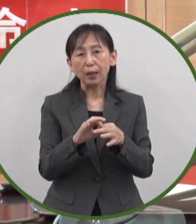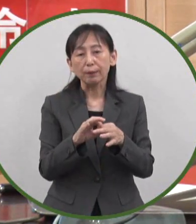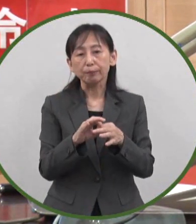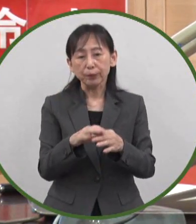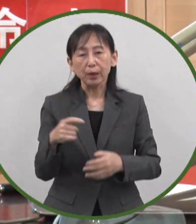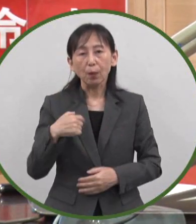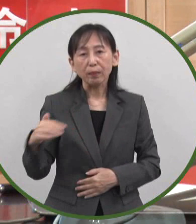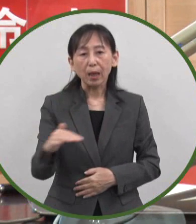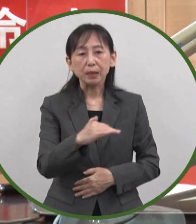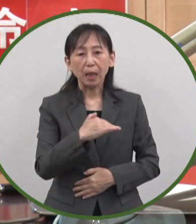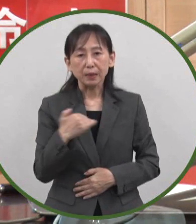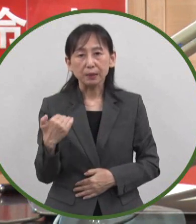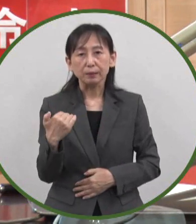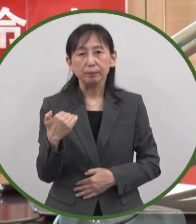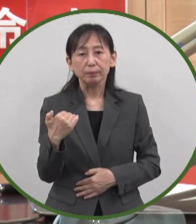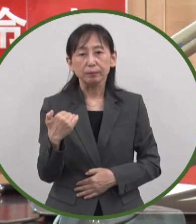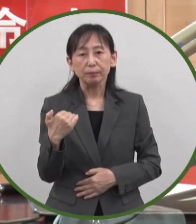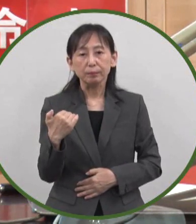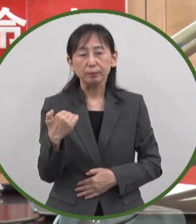この我々のこの、